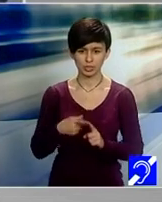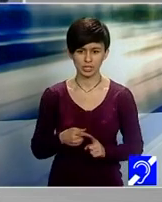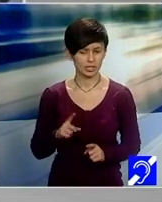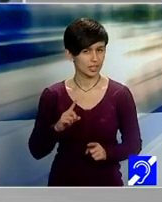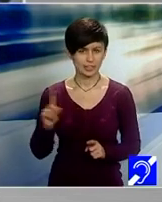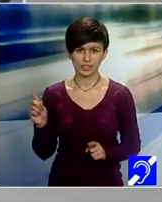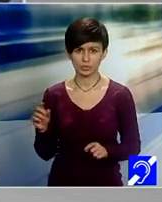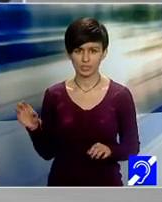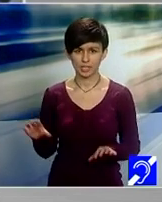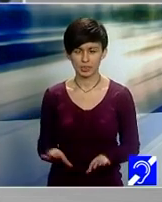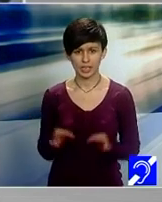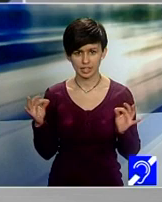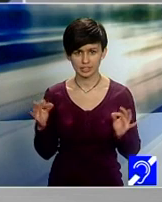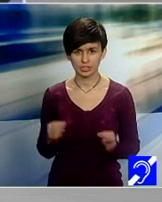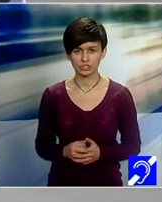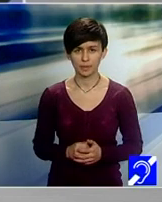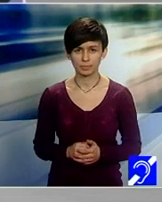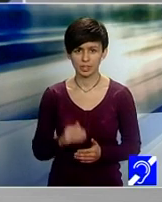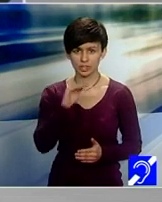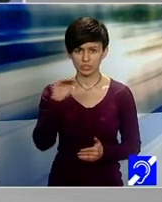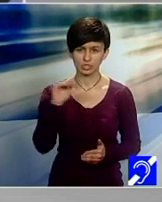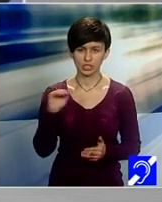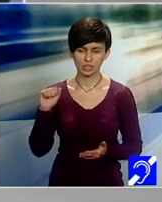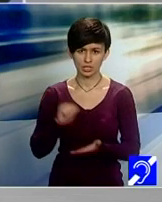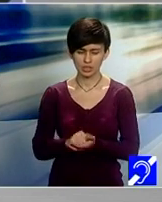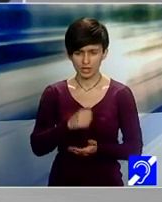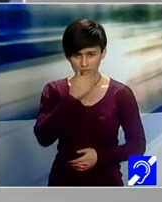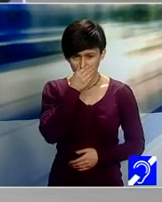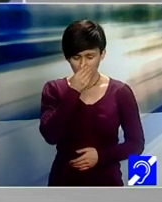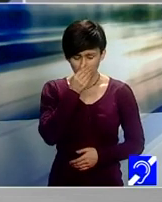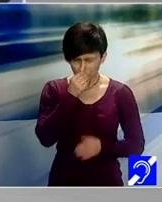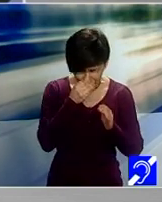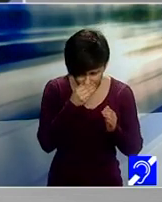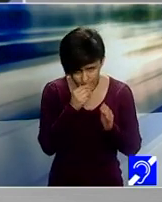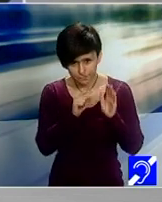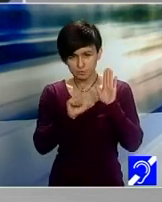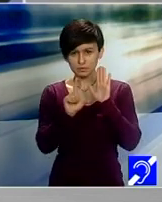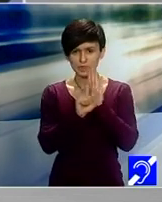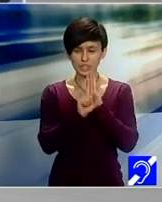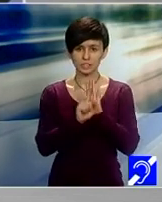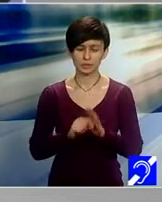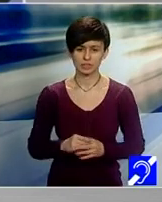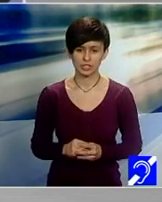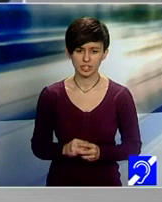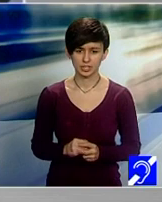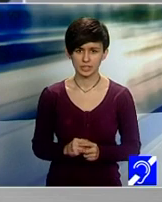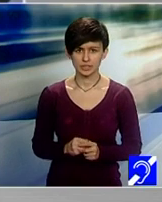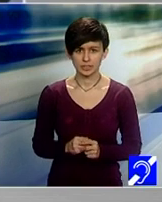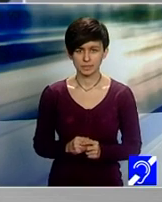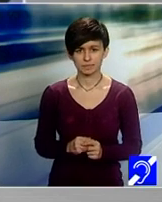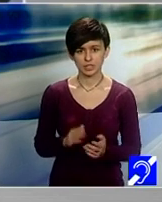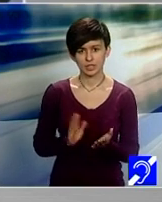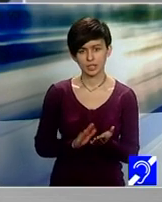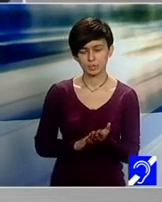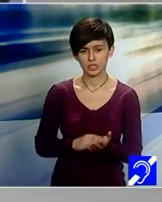se mai regăsește și în cuprinsul legii, ci doar în expunerea de motive. La ce mă refer? Expunerea de motive vine și spune că